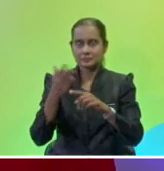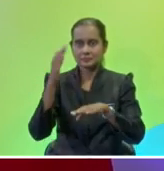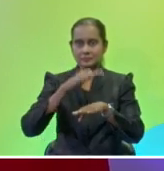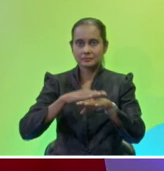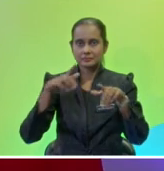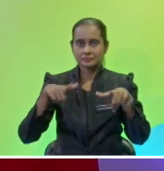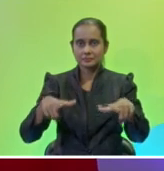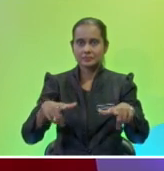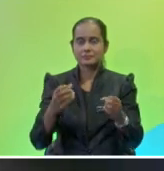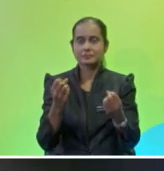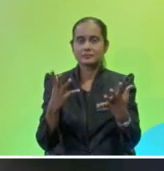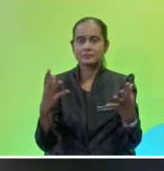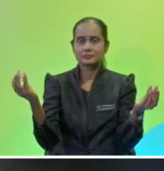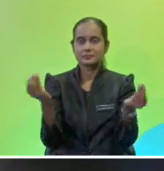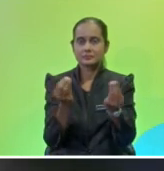jumlah